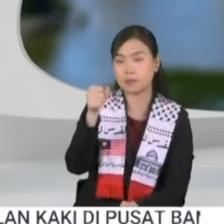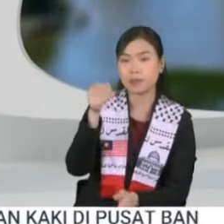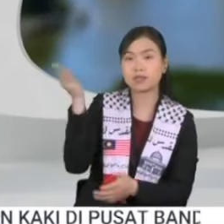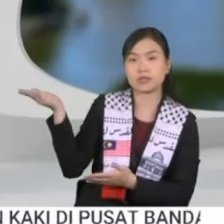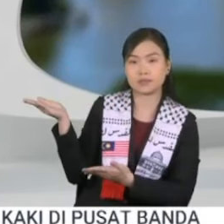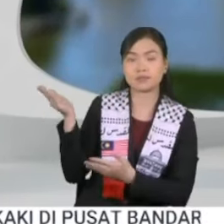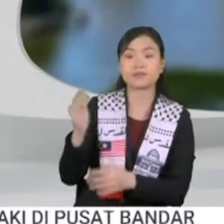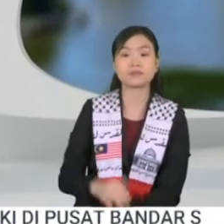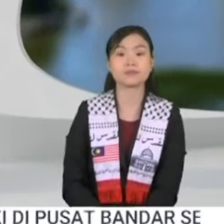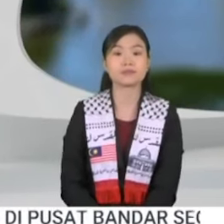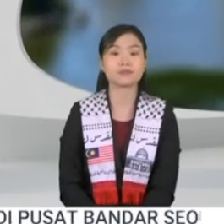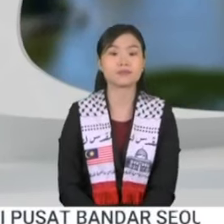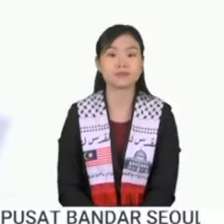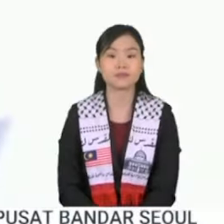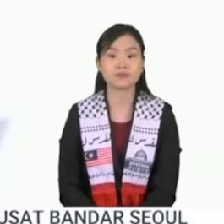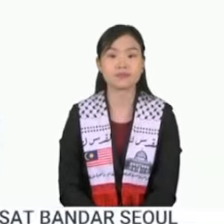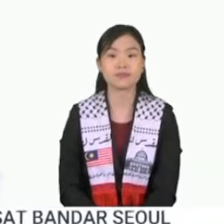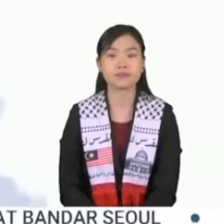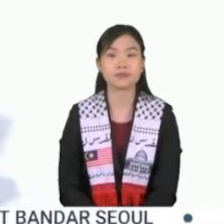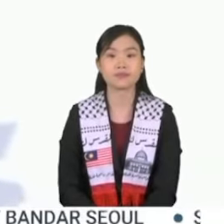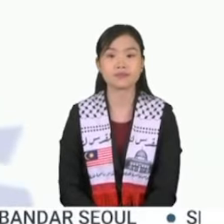Gary.